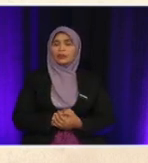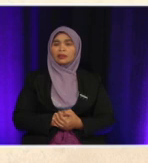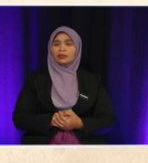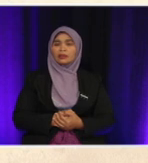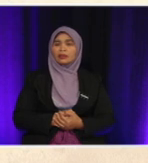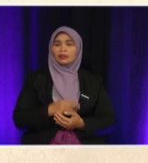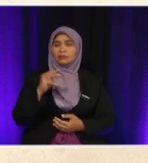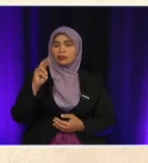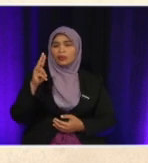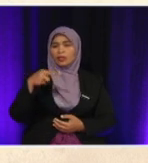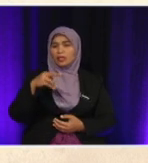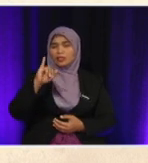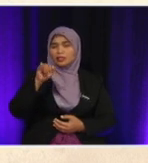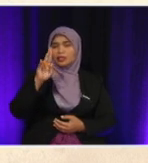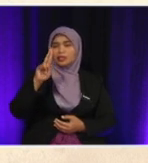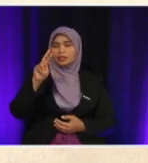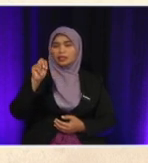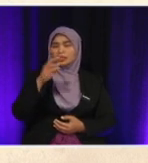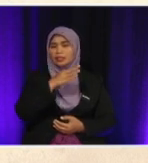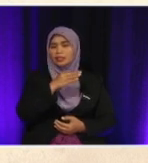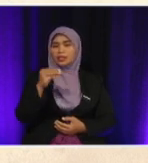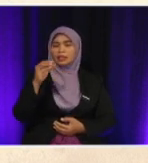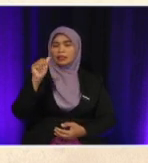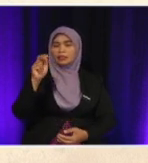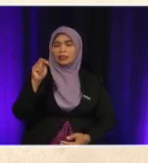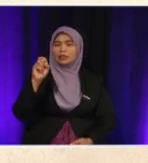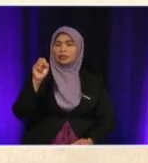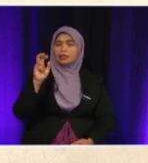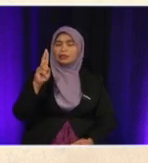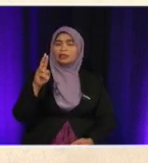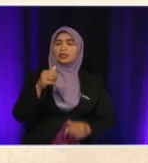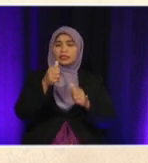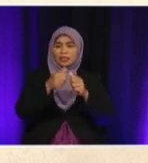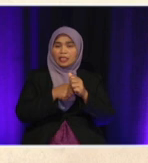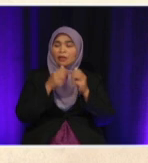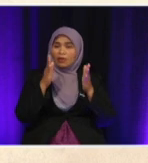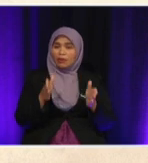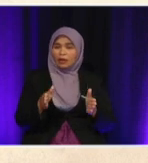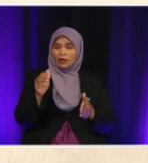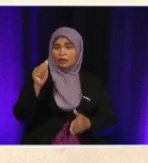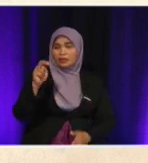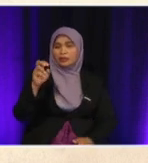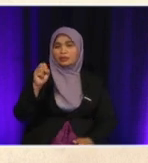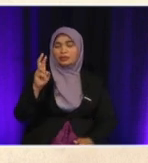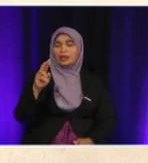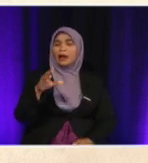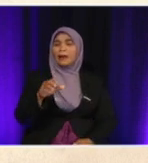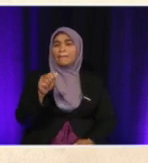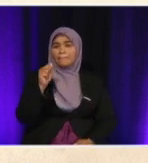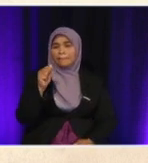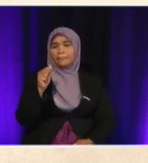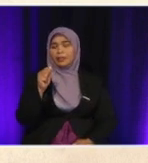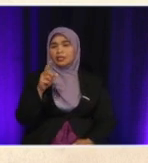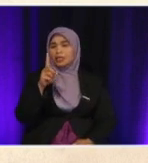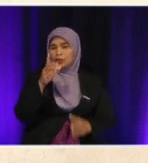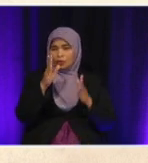Muhajirin dan Anshar seterusnya setiap orang Ansar mengambil seorang Muhajirin sebagai saudaranya ya